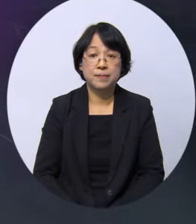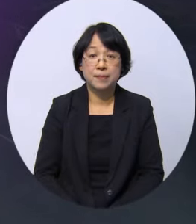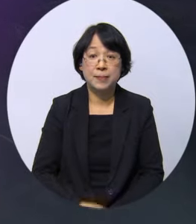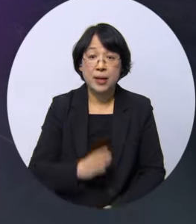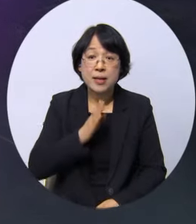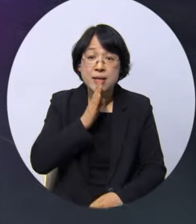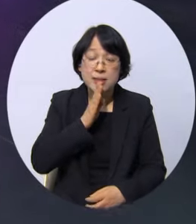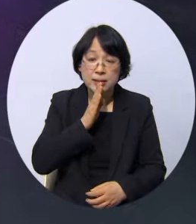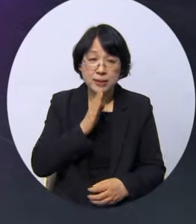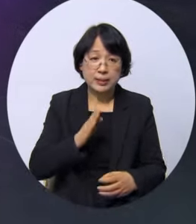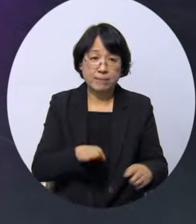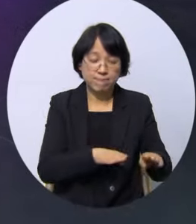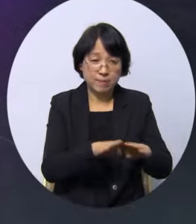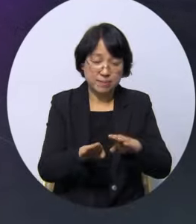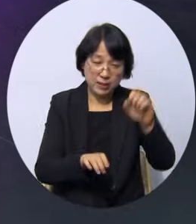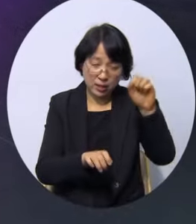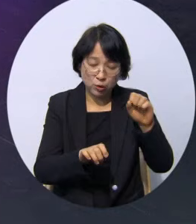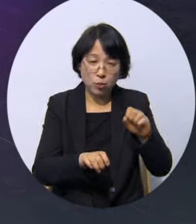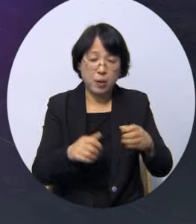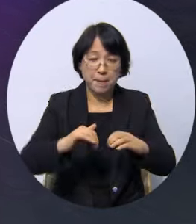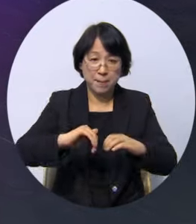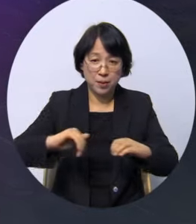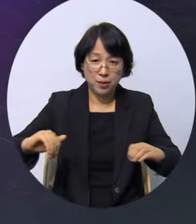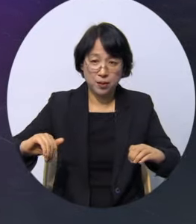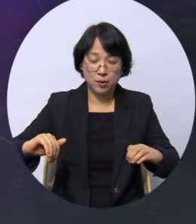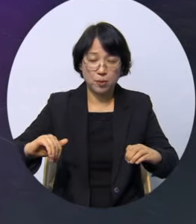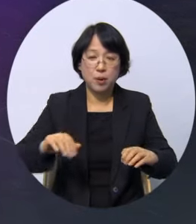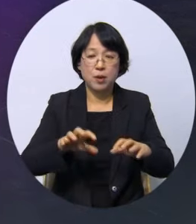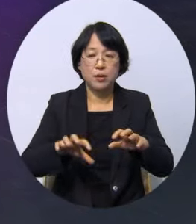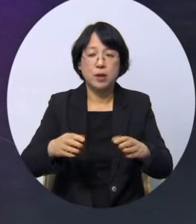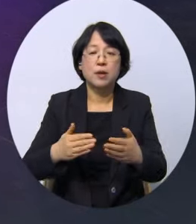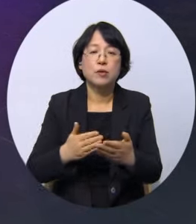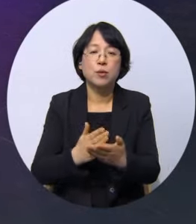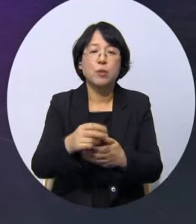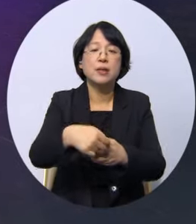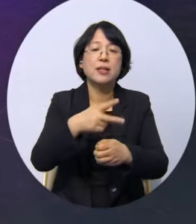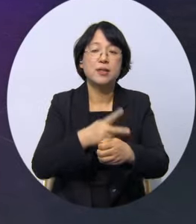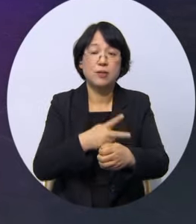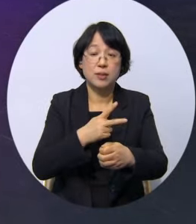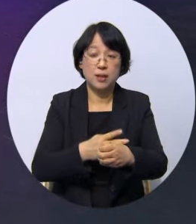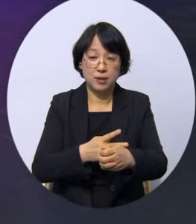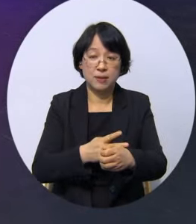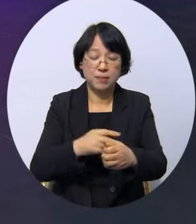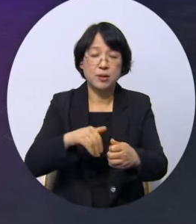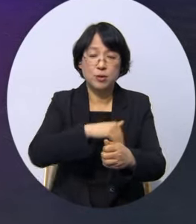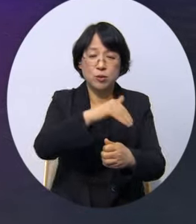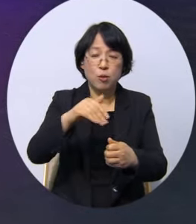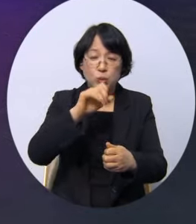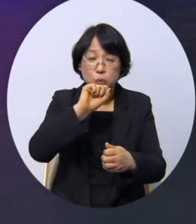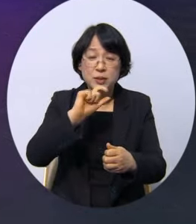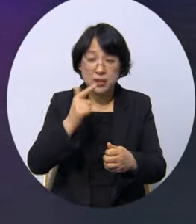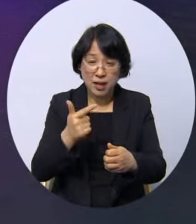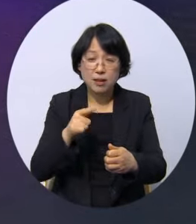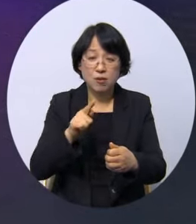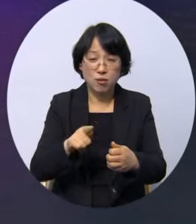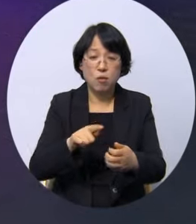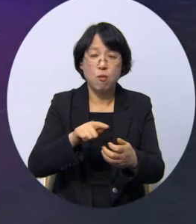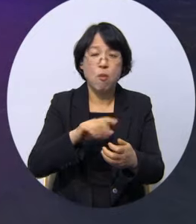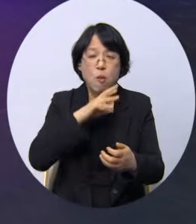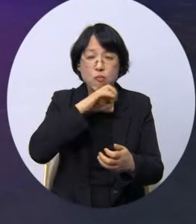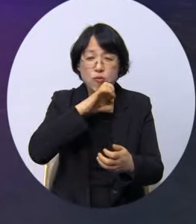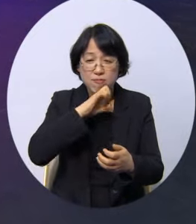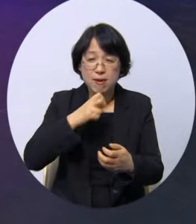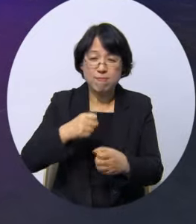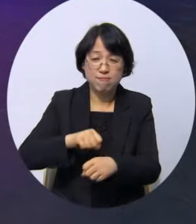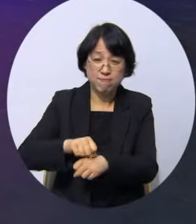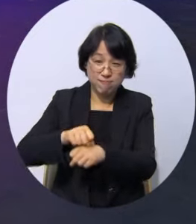사실이 집단 행동과는 별개로요이 의료 현장에서 전공의들의 열악한 처음 문제가 거론이 된 건 사실 어제 오늘의